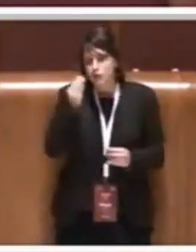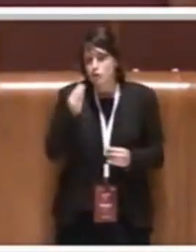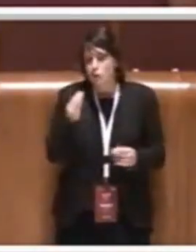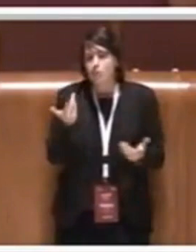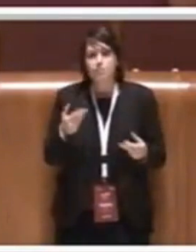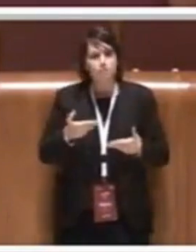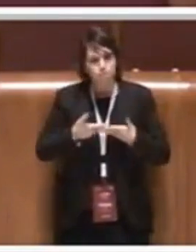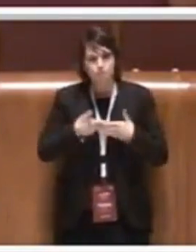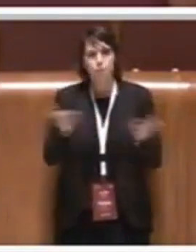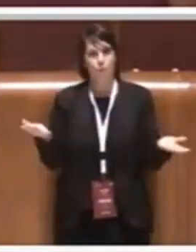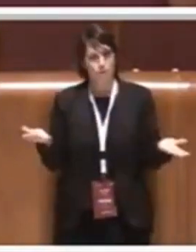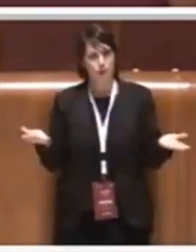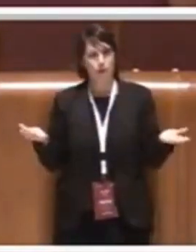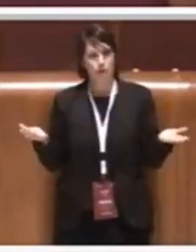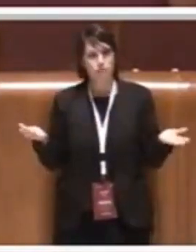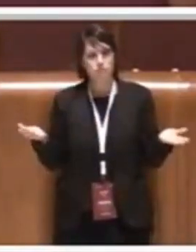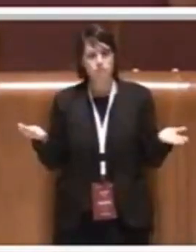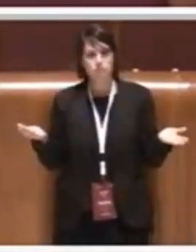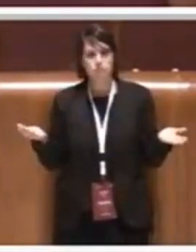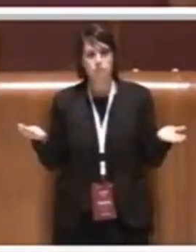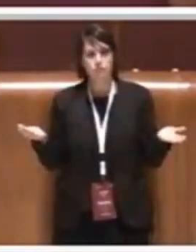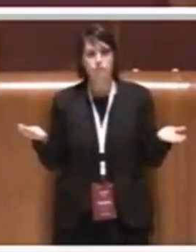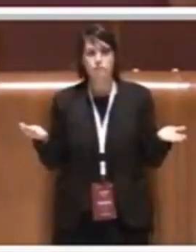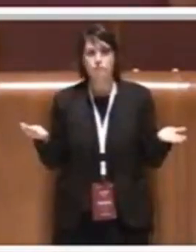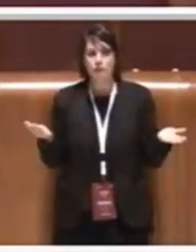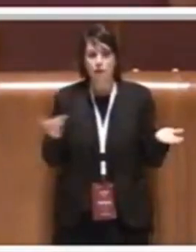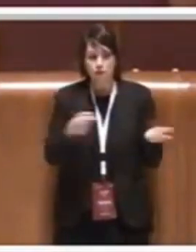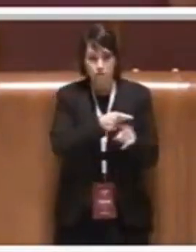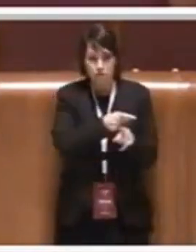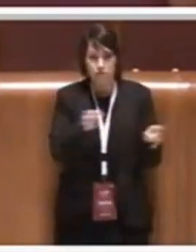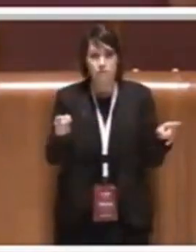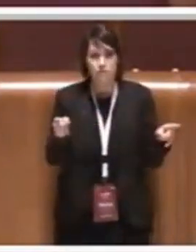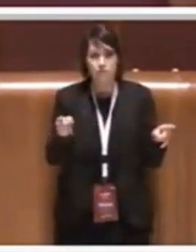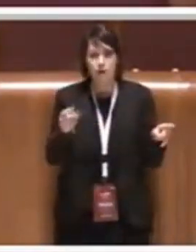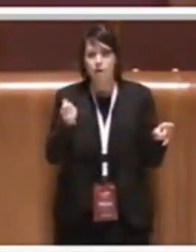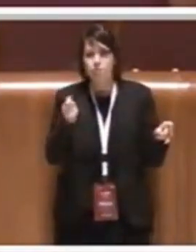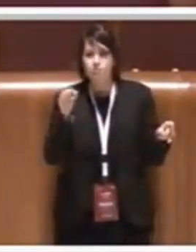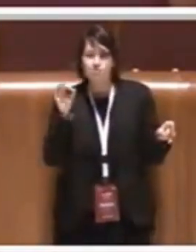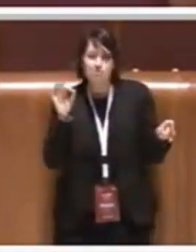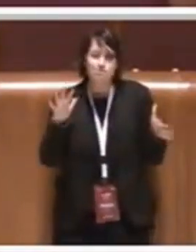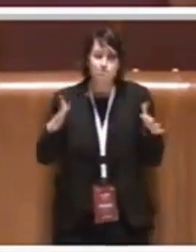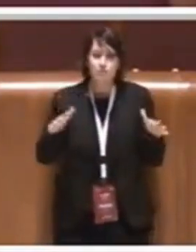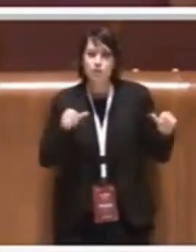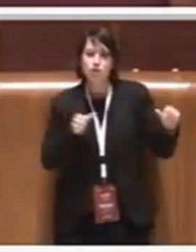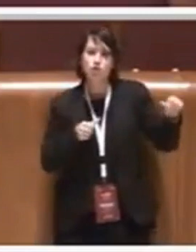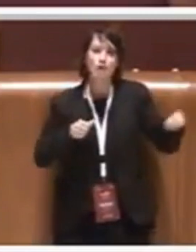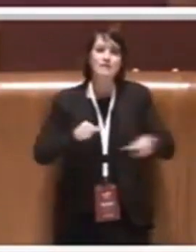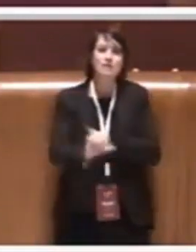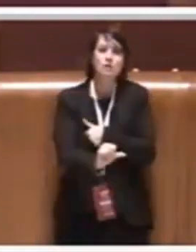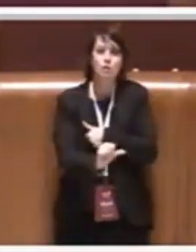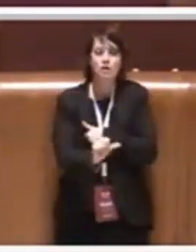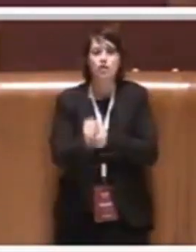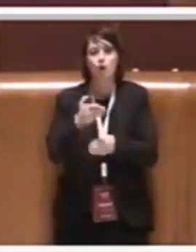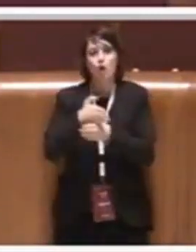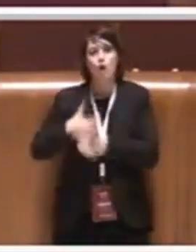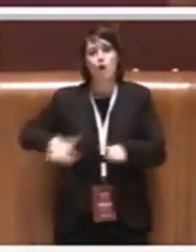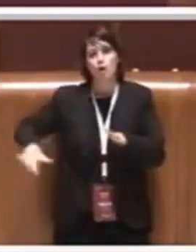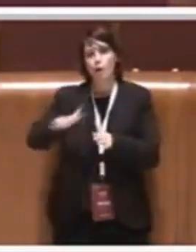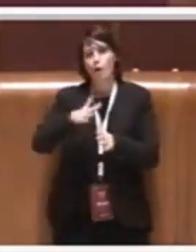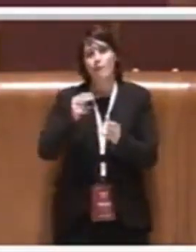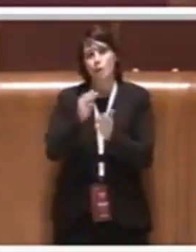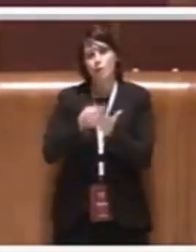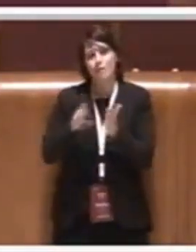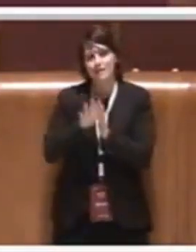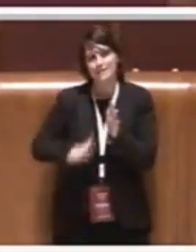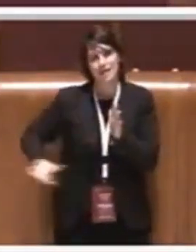che hanno di fatto sostituito in qualche modo la monetizzazione degli oneri di urbanizzazione e che quindi